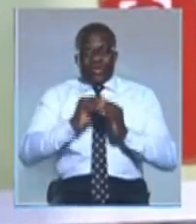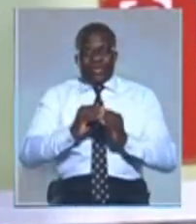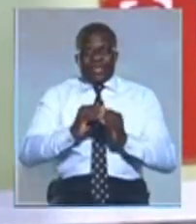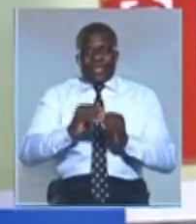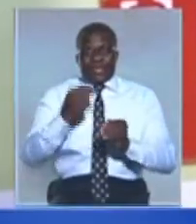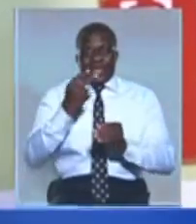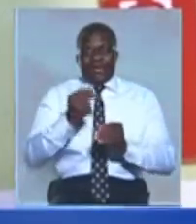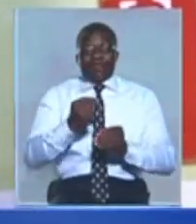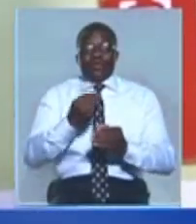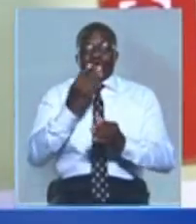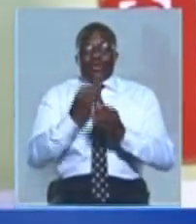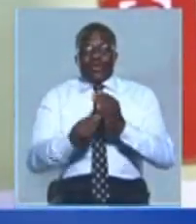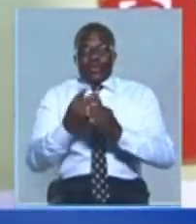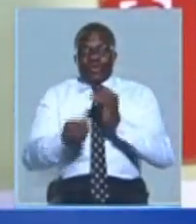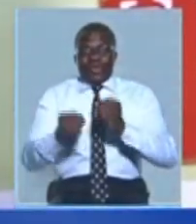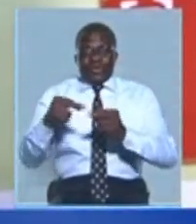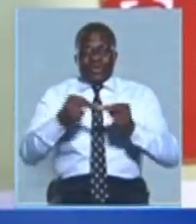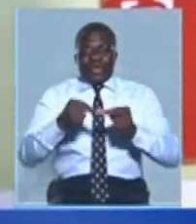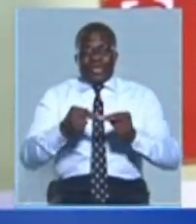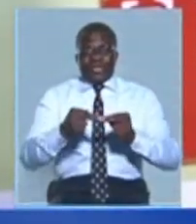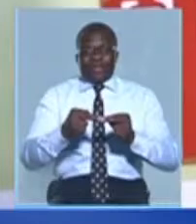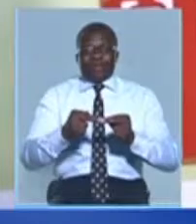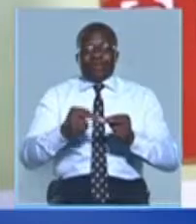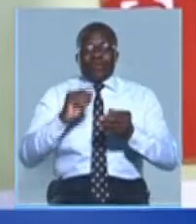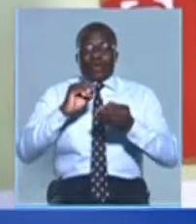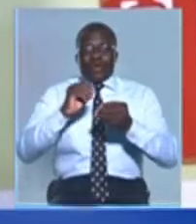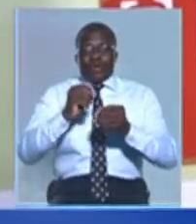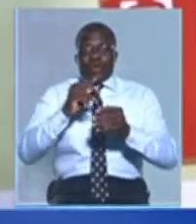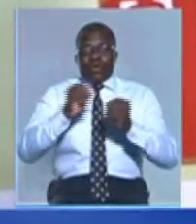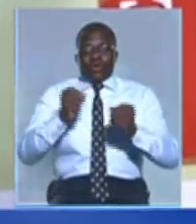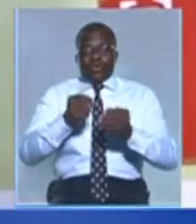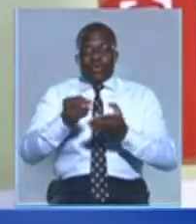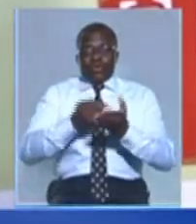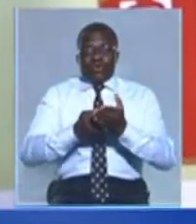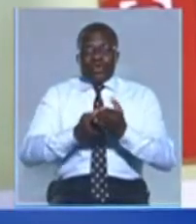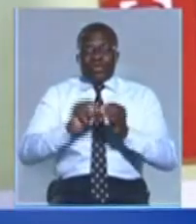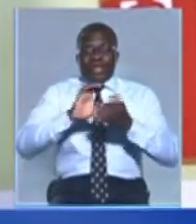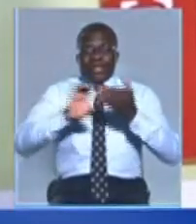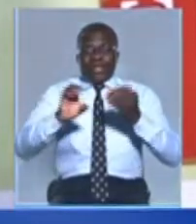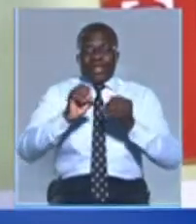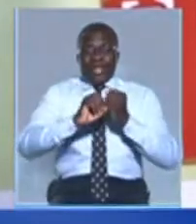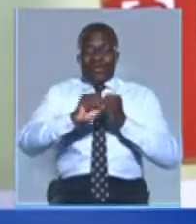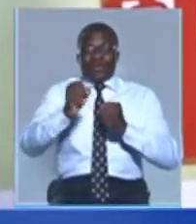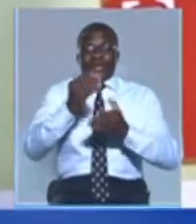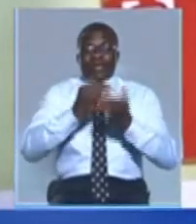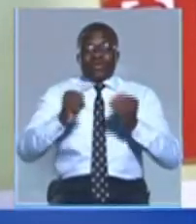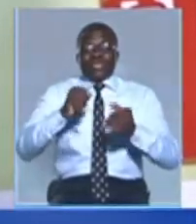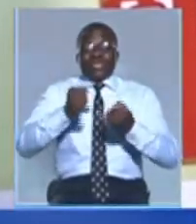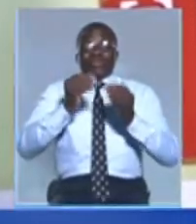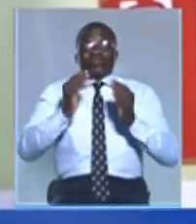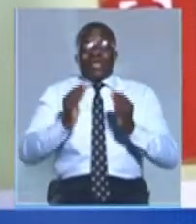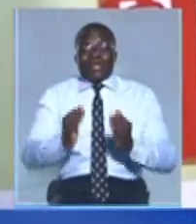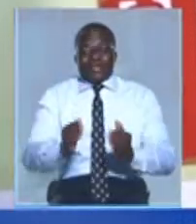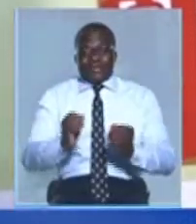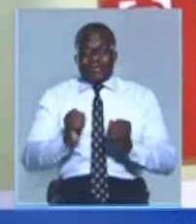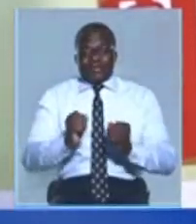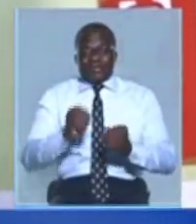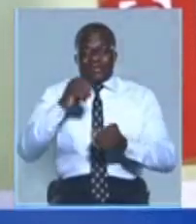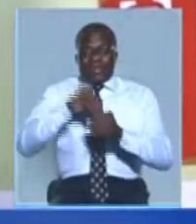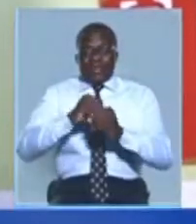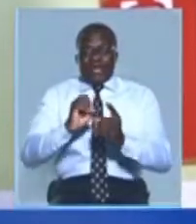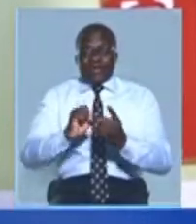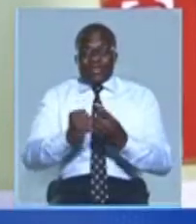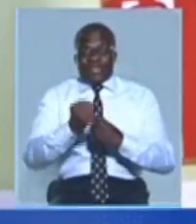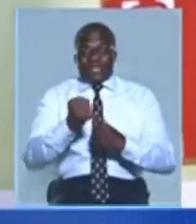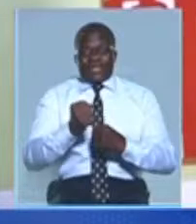relevé une insuffisance relative au non-renouvellement des cartes de presse de certains journalistes. Dans ce